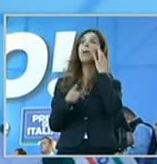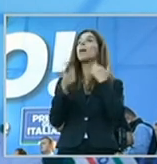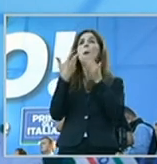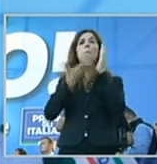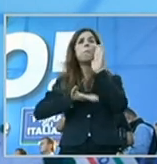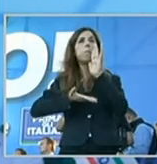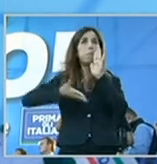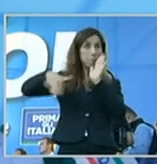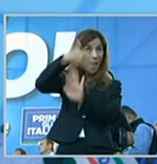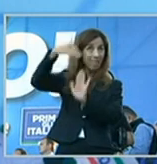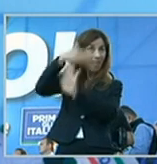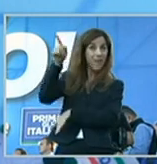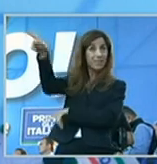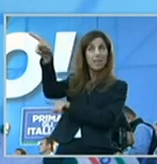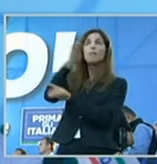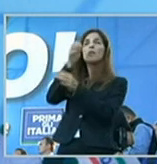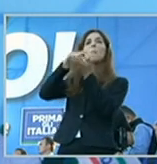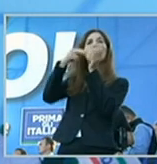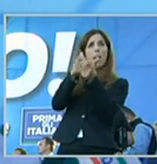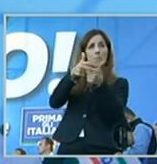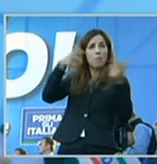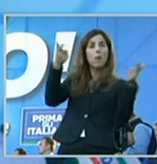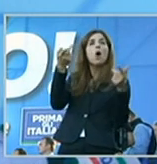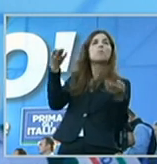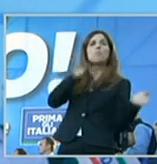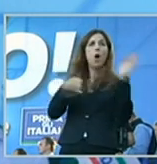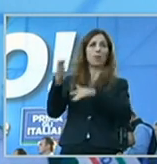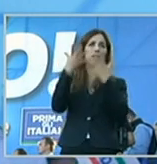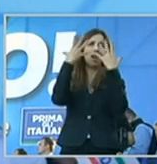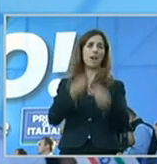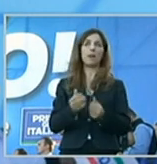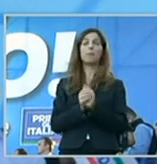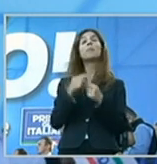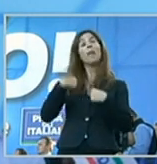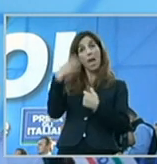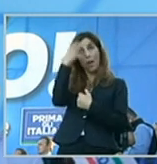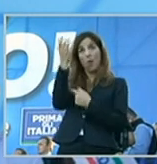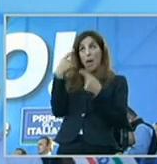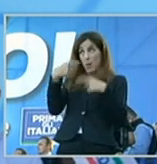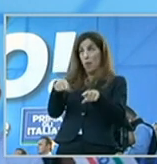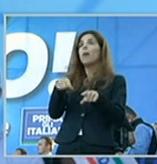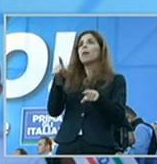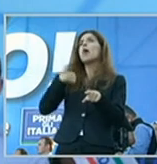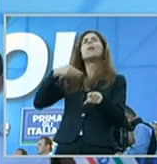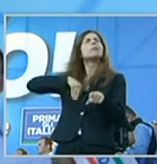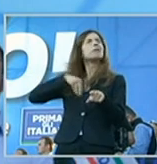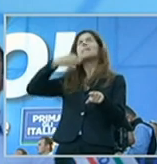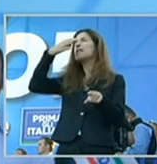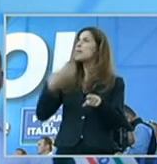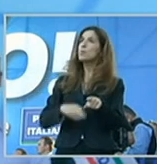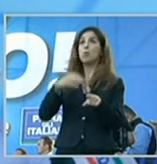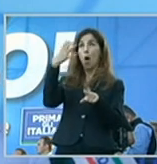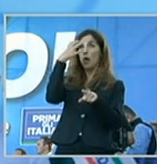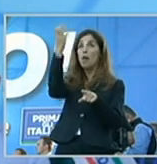morti. E noi al governo, di questo sono sicuro, e questa piazza ce lo racconta, torneremo